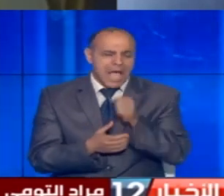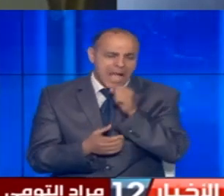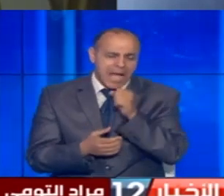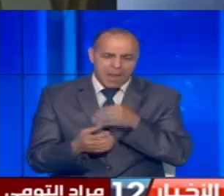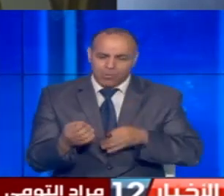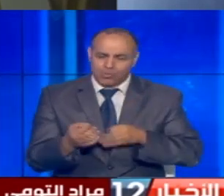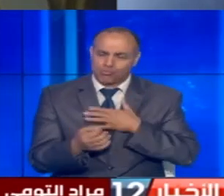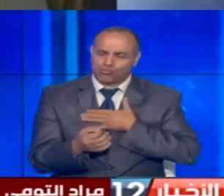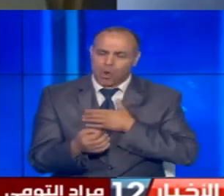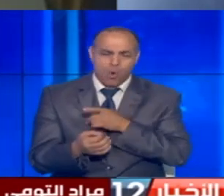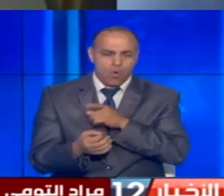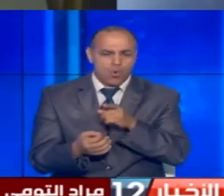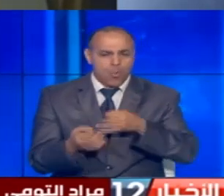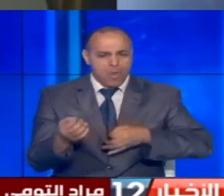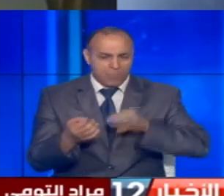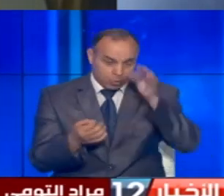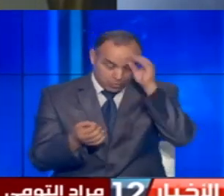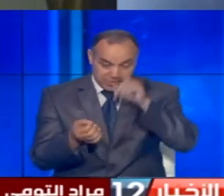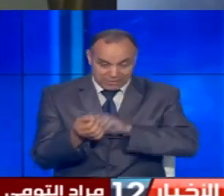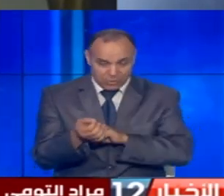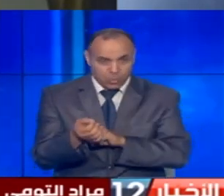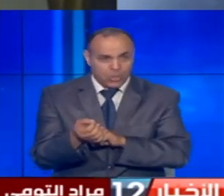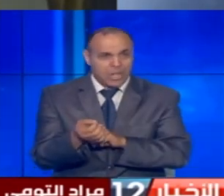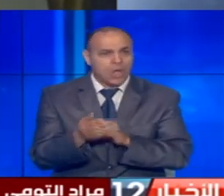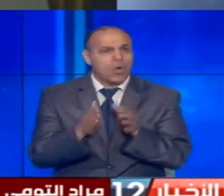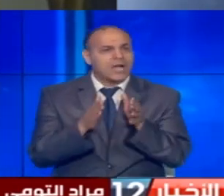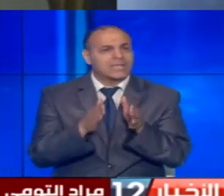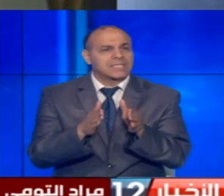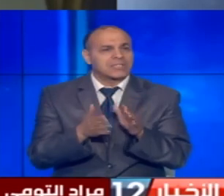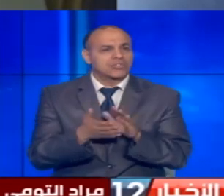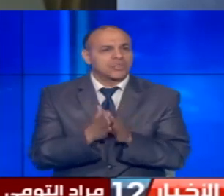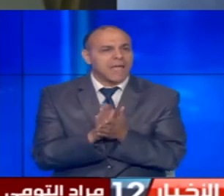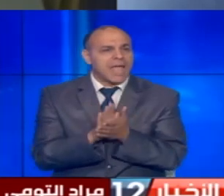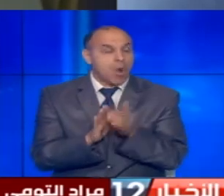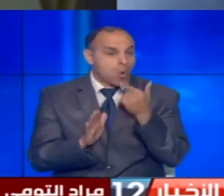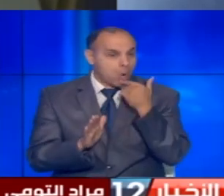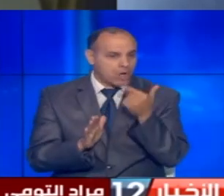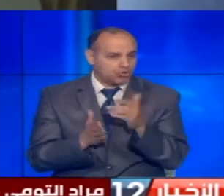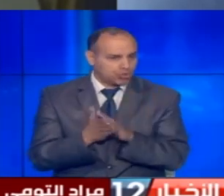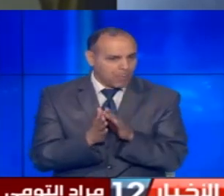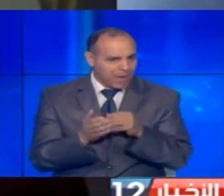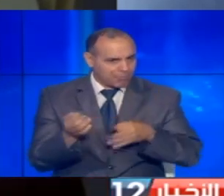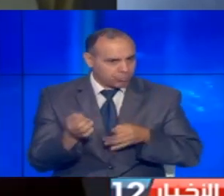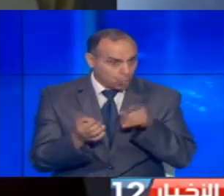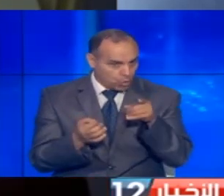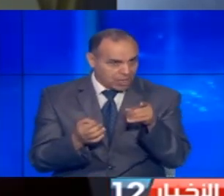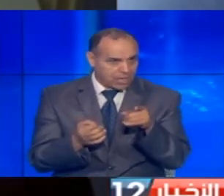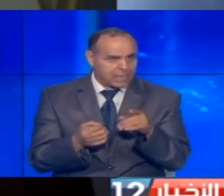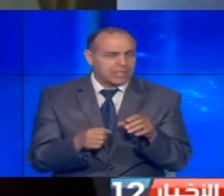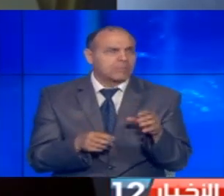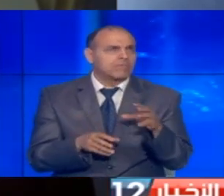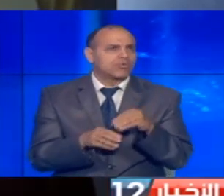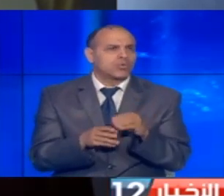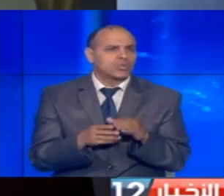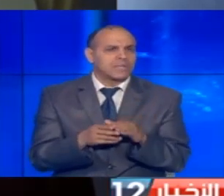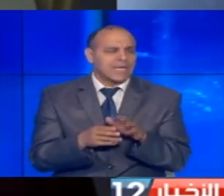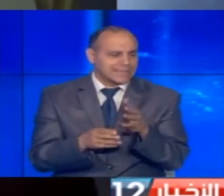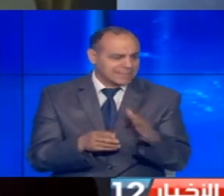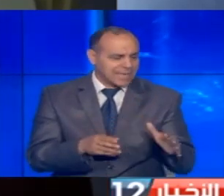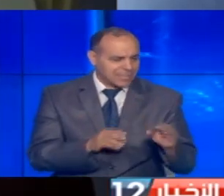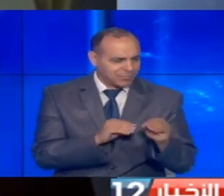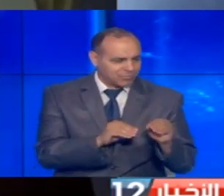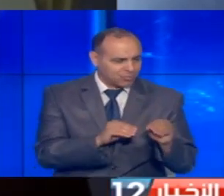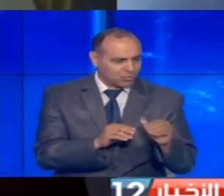حبوها العباد والمالوف التونسي اللي هو اختصاص الجمعية. الجمعية متاعنا هي جمعية فتية تقدم صغيرات هما